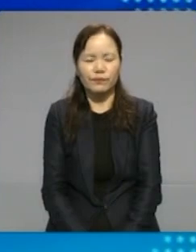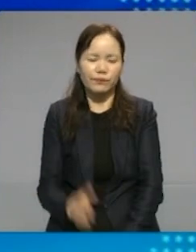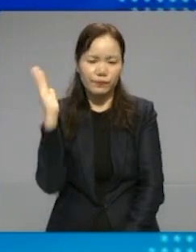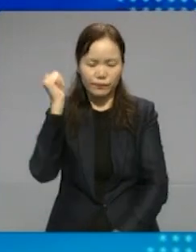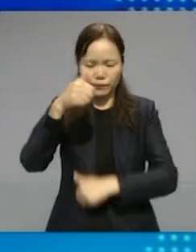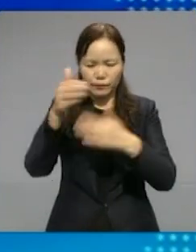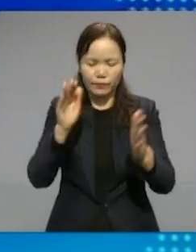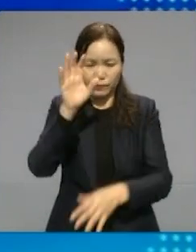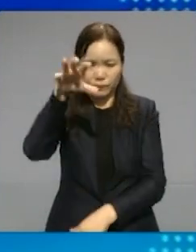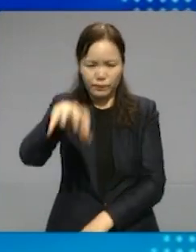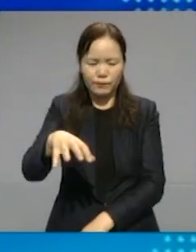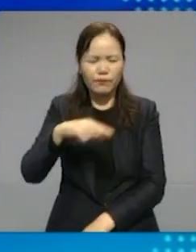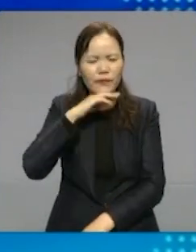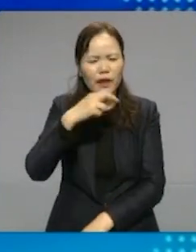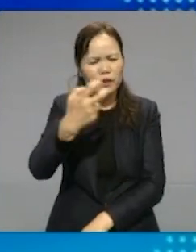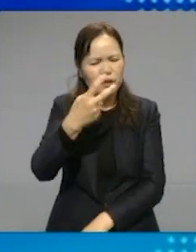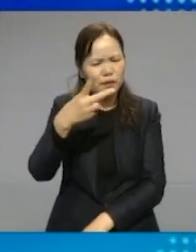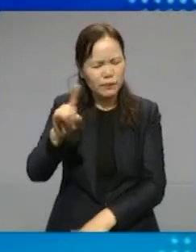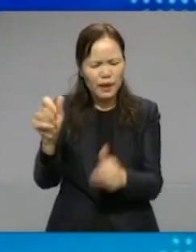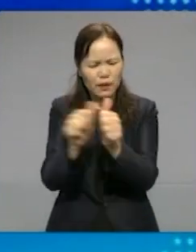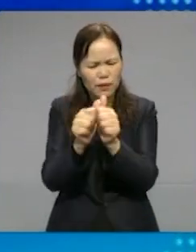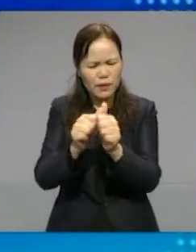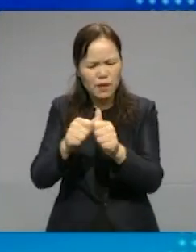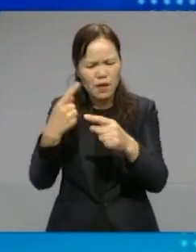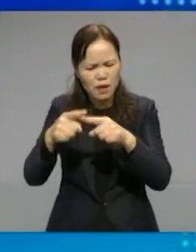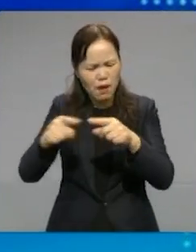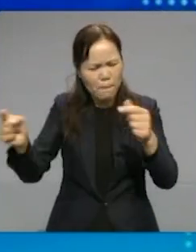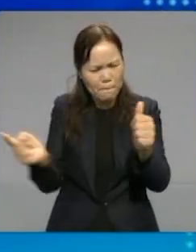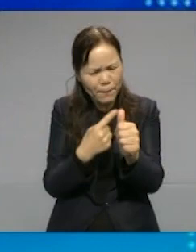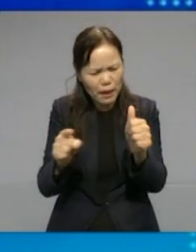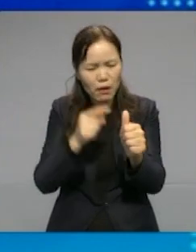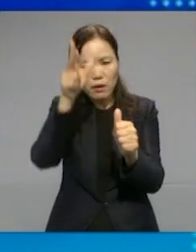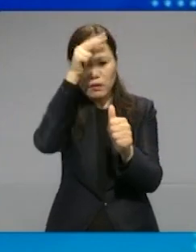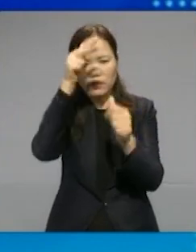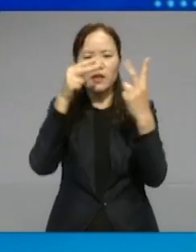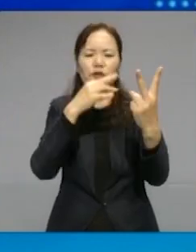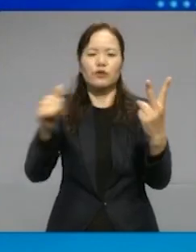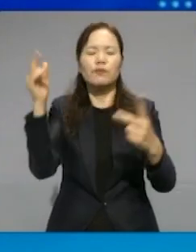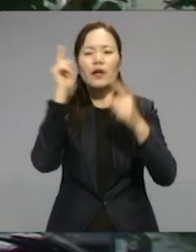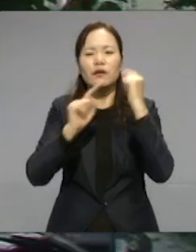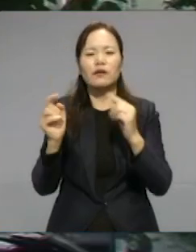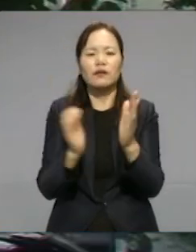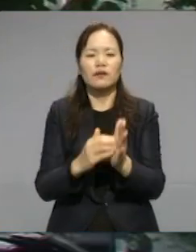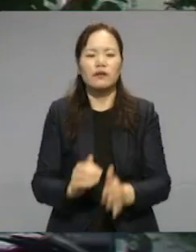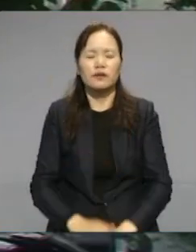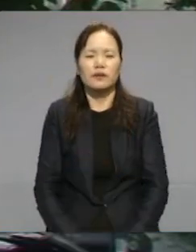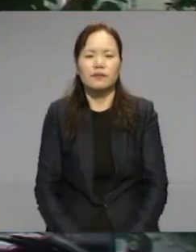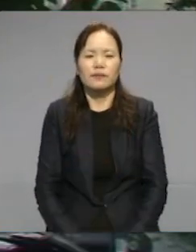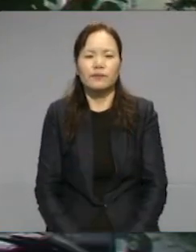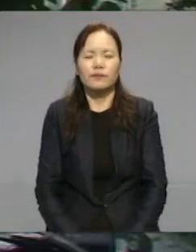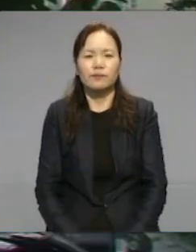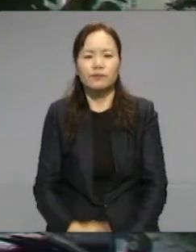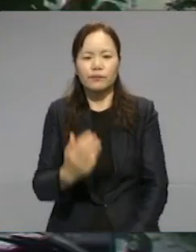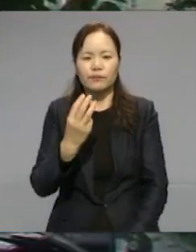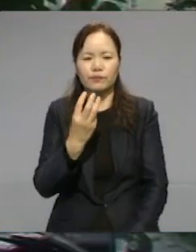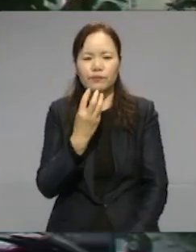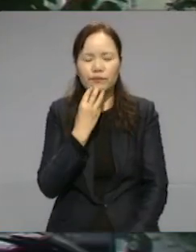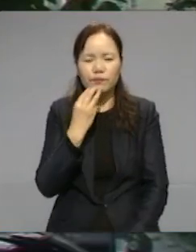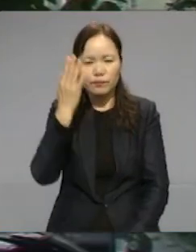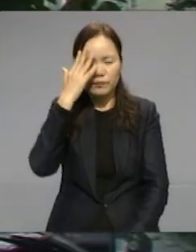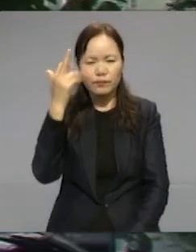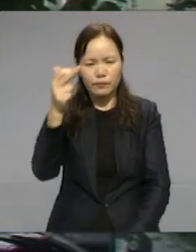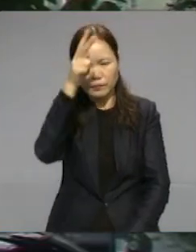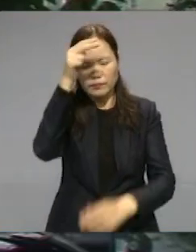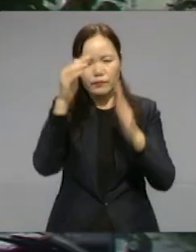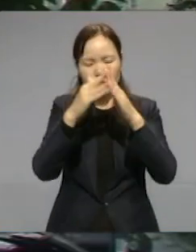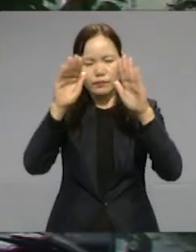대통령 실 앞에서 70대 남성이 흉기를 휘둘러 경찰관 두 명이 다쳤습니다 서울 용산 경찰서는